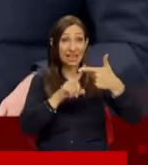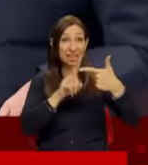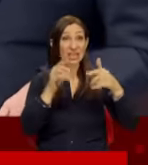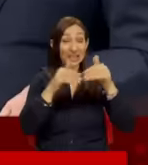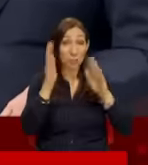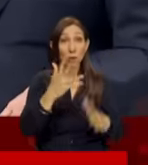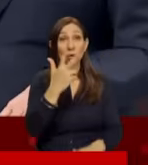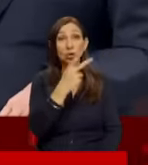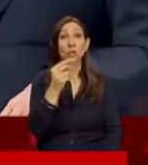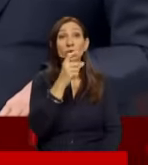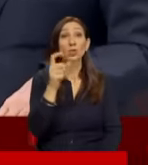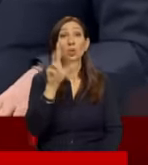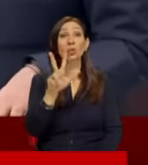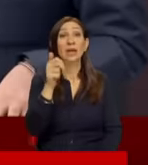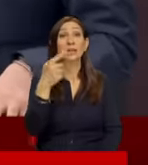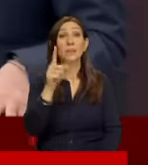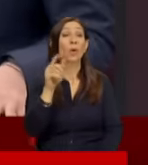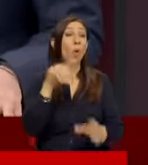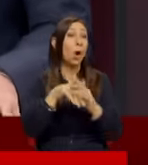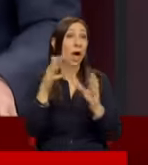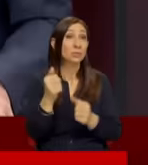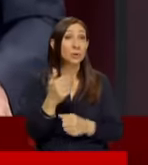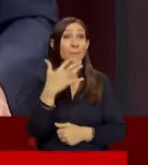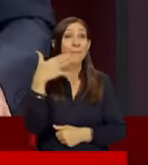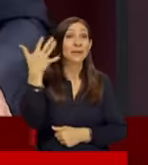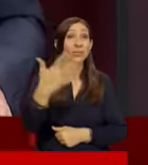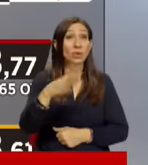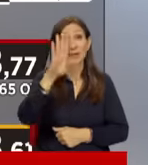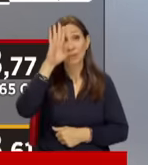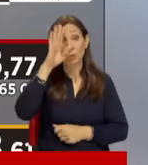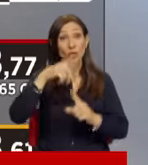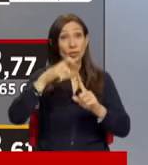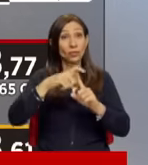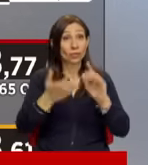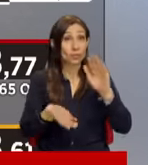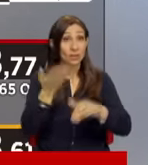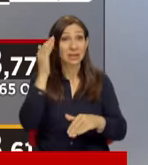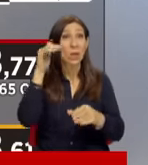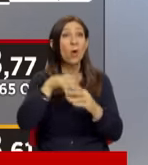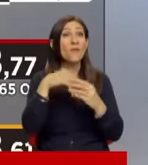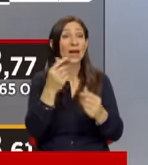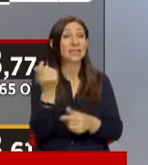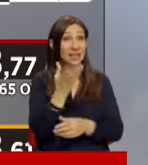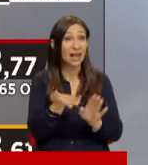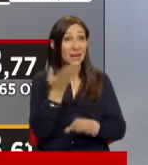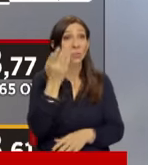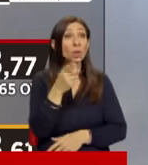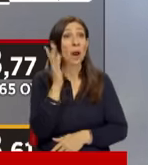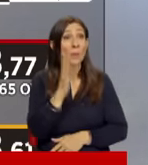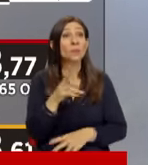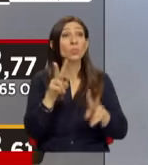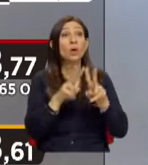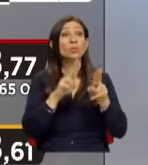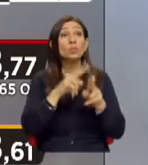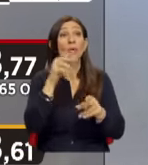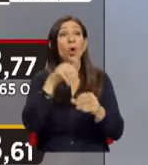dahi 3.936.000 oy almış. 5 yıl sonra İstanbul'un nüfusu da arttı, seçmen sayısı da arttı. Buna rağmen Murat